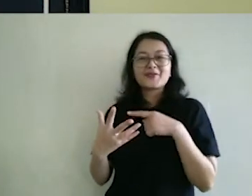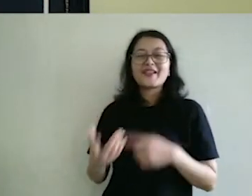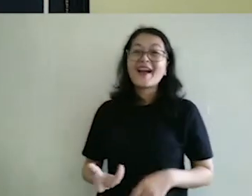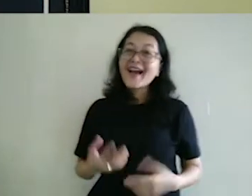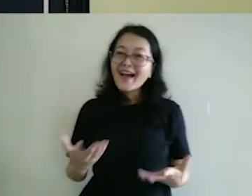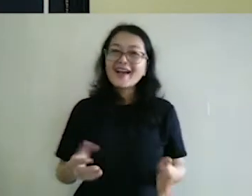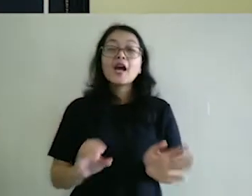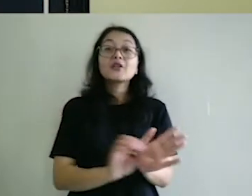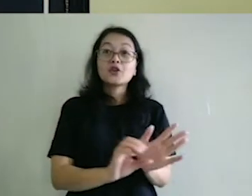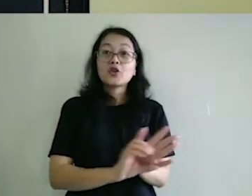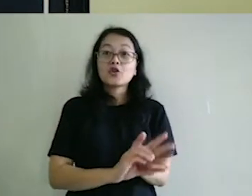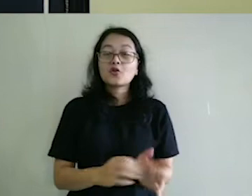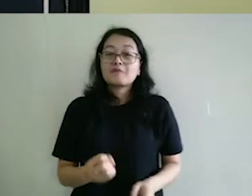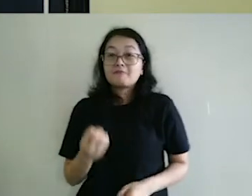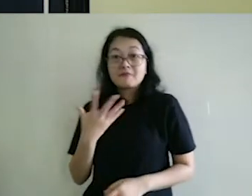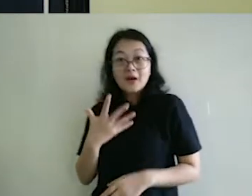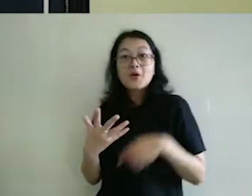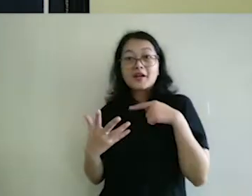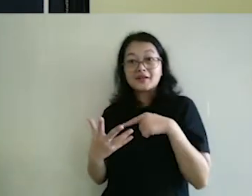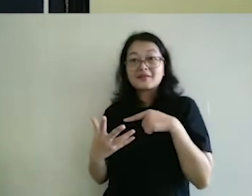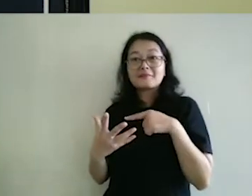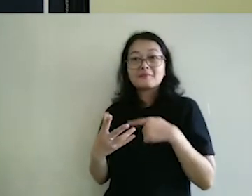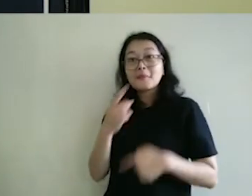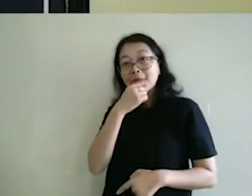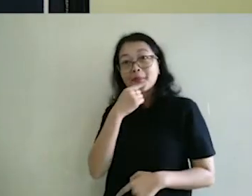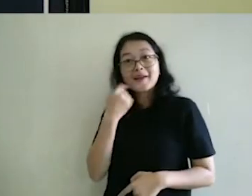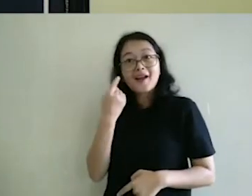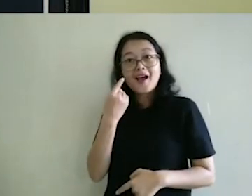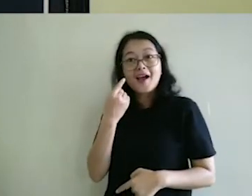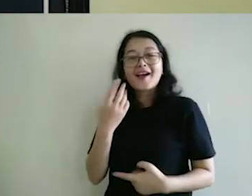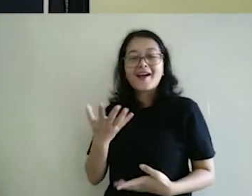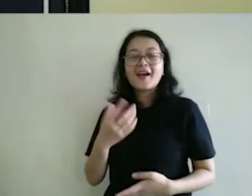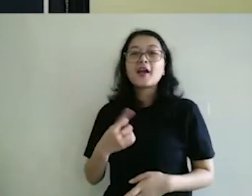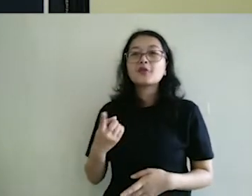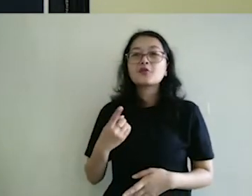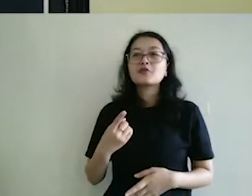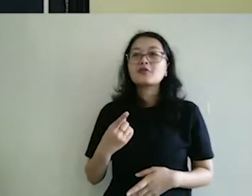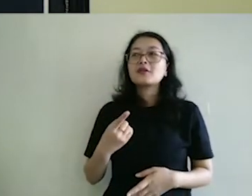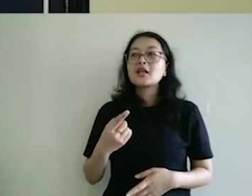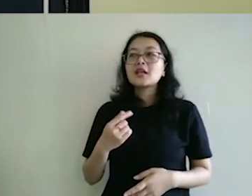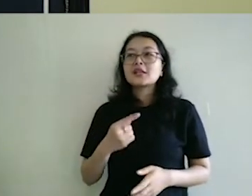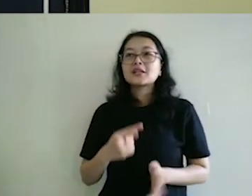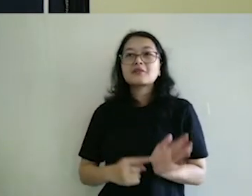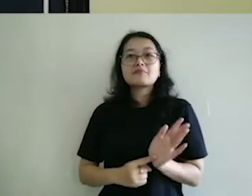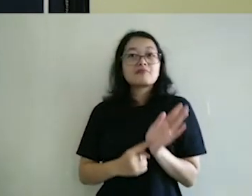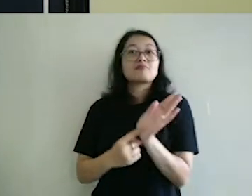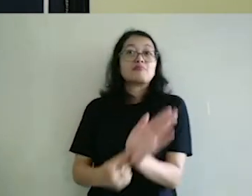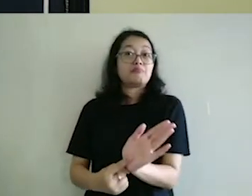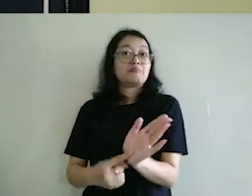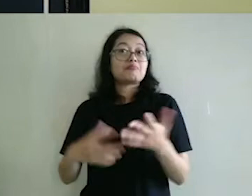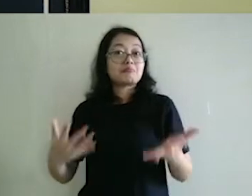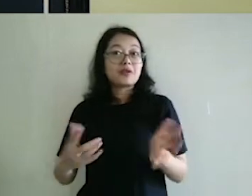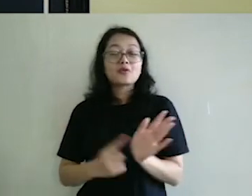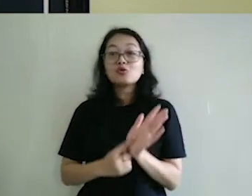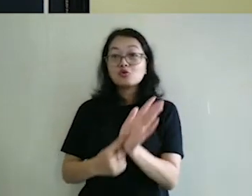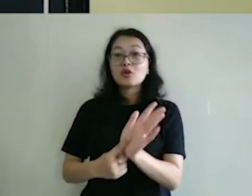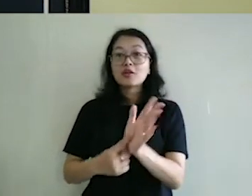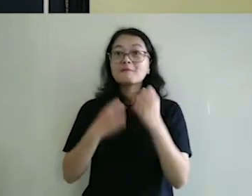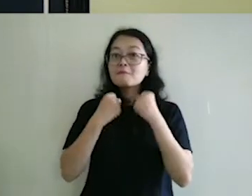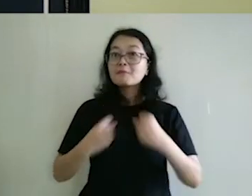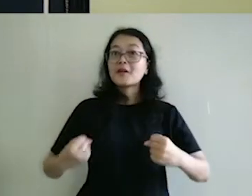mawar merah. Mawar merah ini simbol dari keberanian, simbol